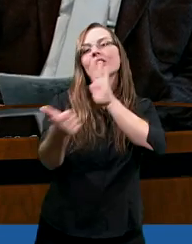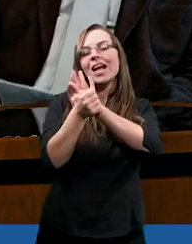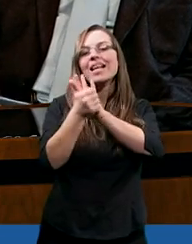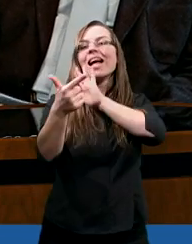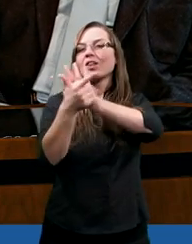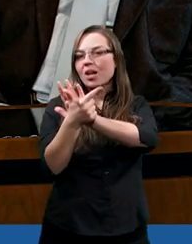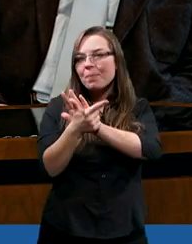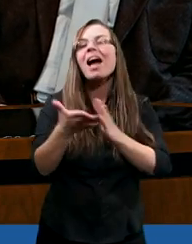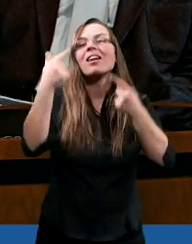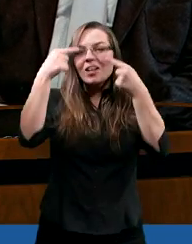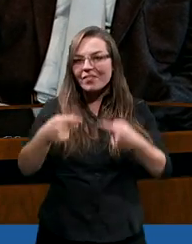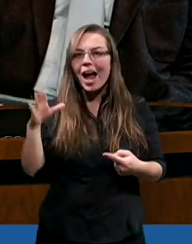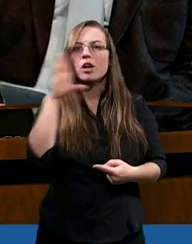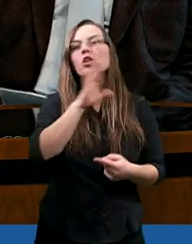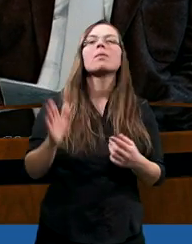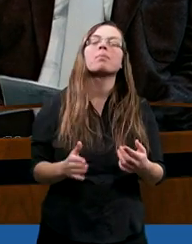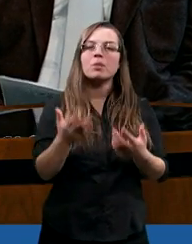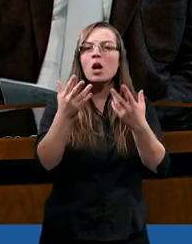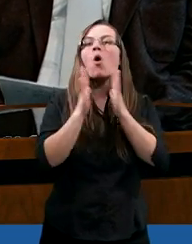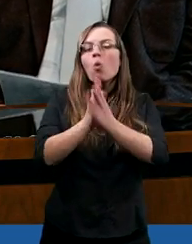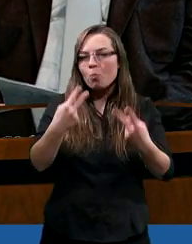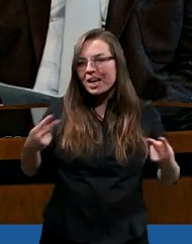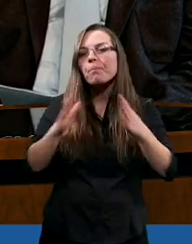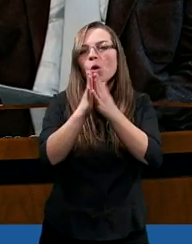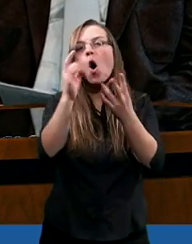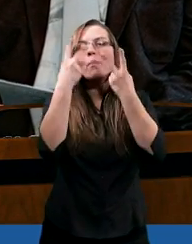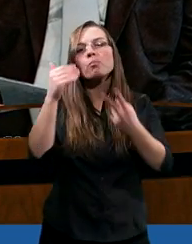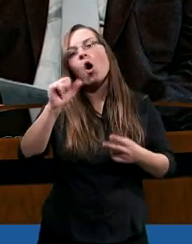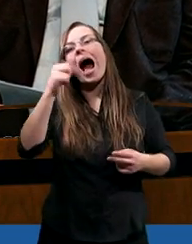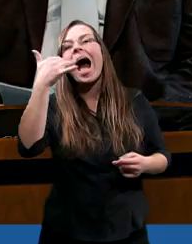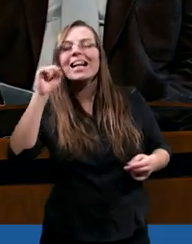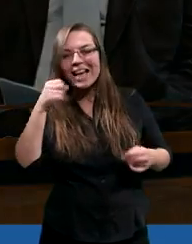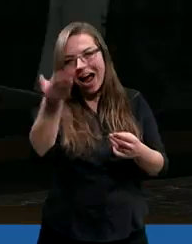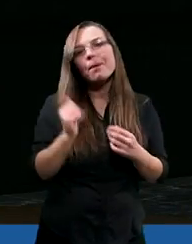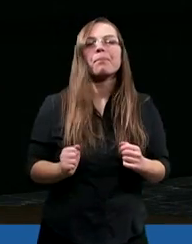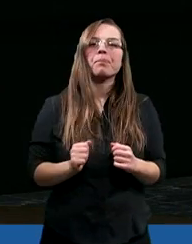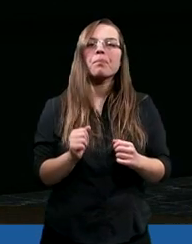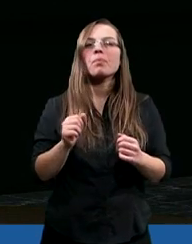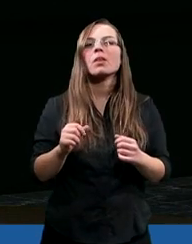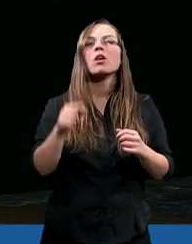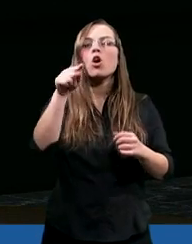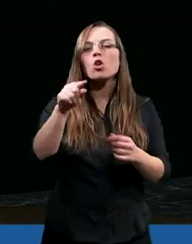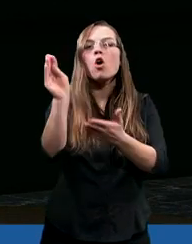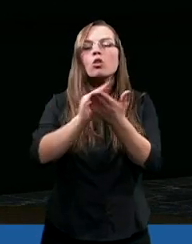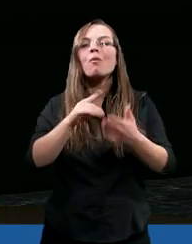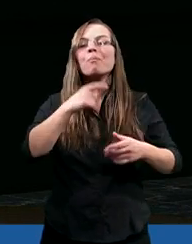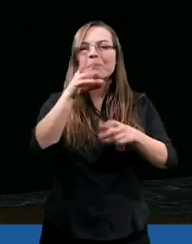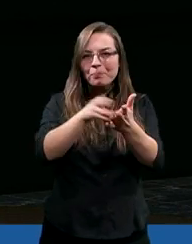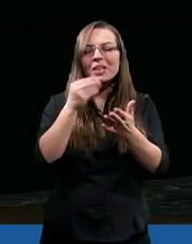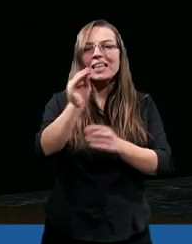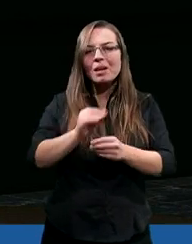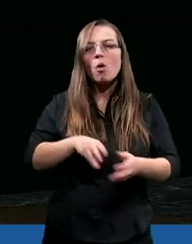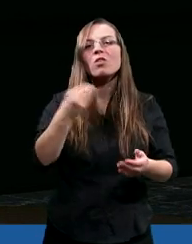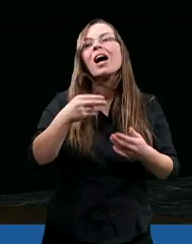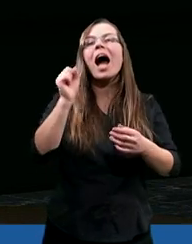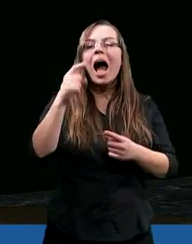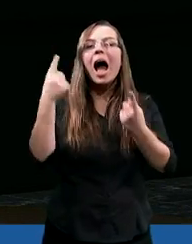i siedemnasty wiersz. Uprzejmie proszę o odczytanie. Może Aniu odczytasz. To Słowo to Pismo Święte, a